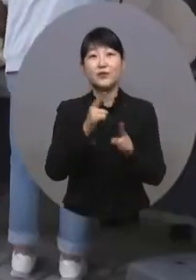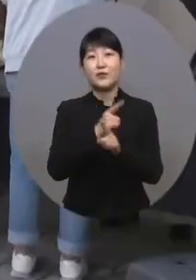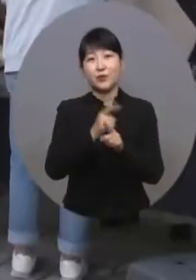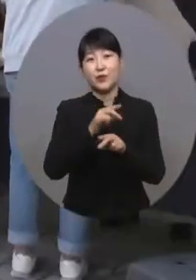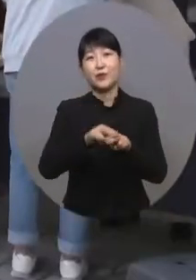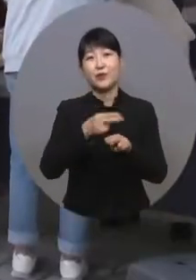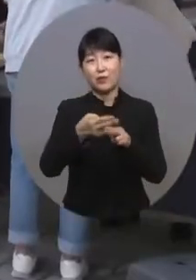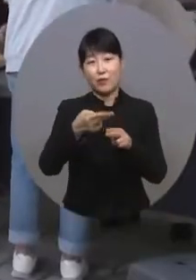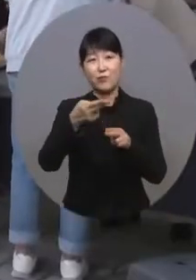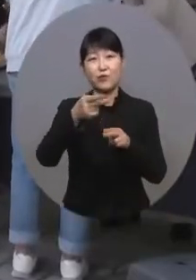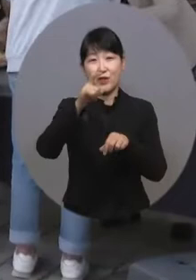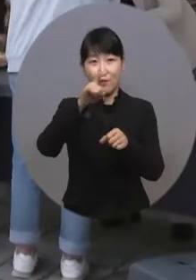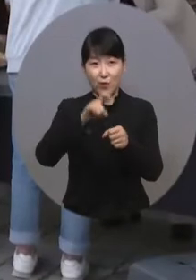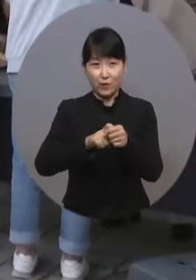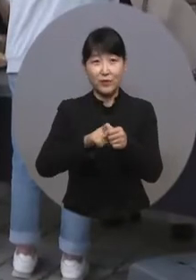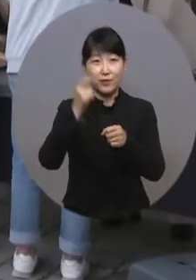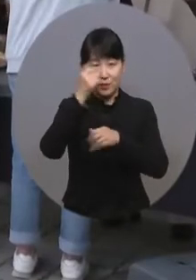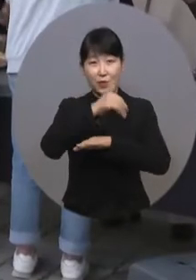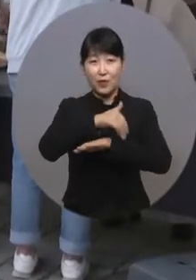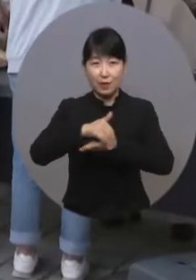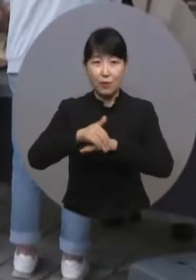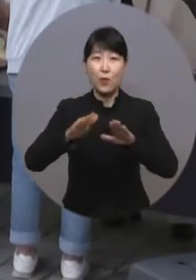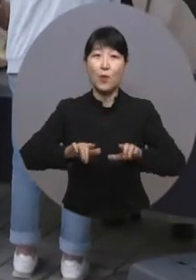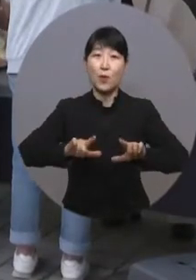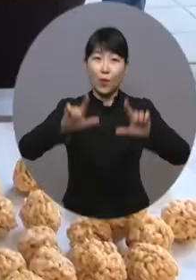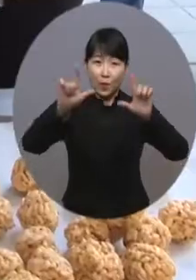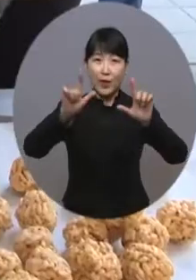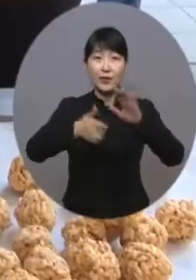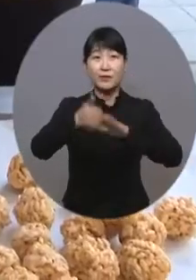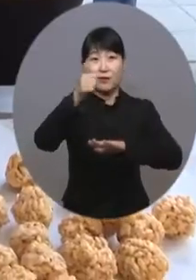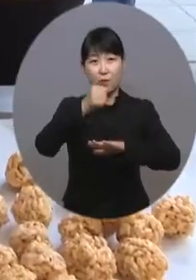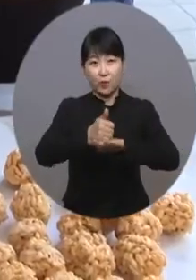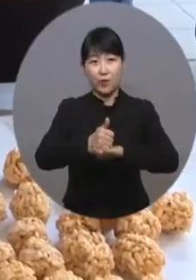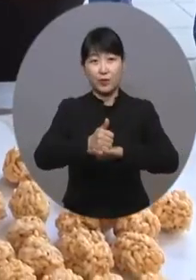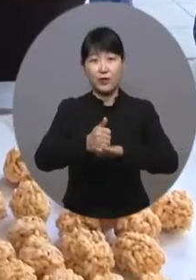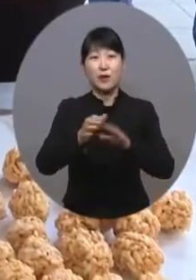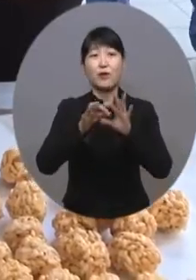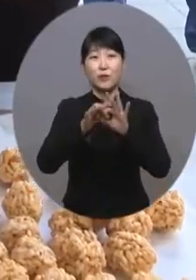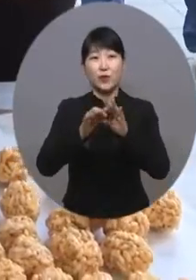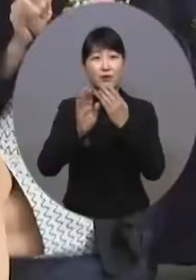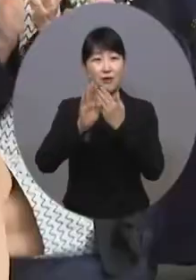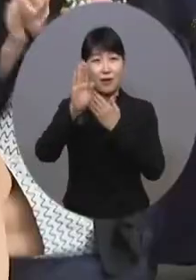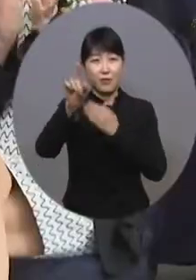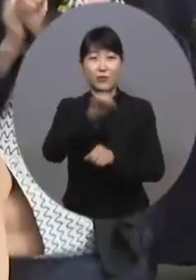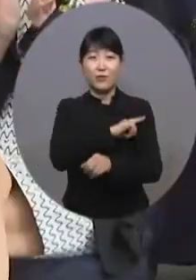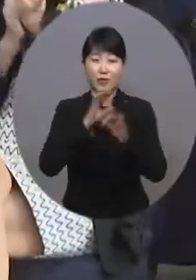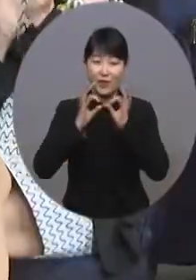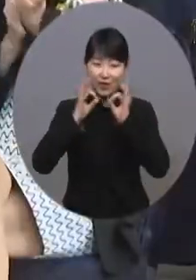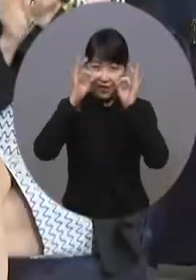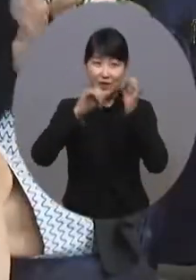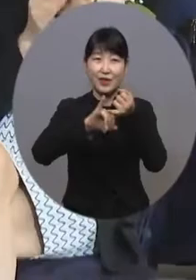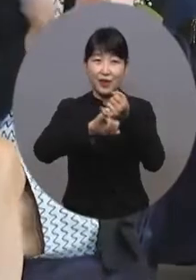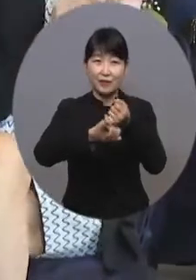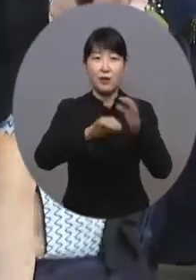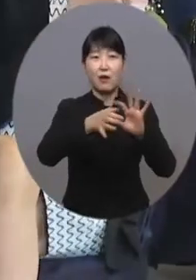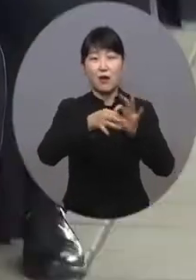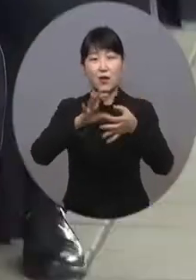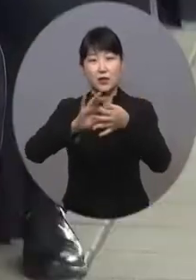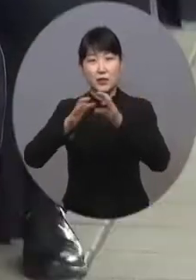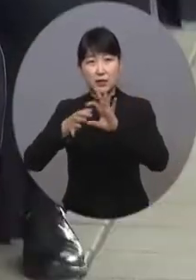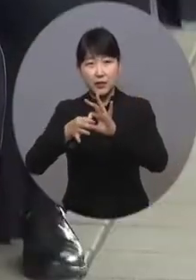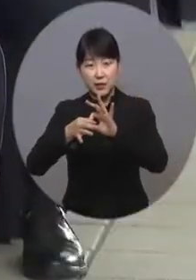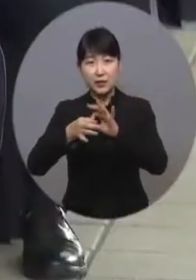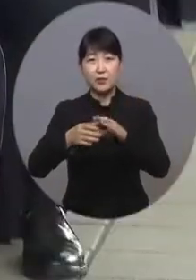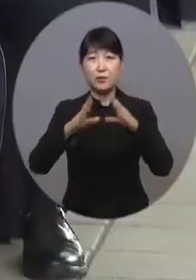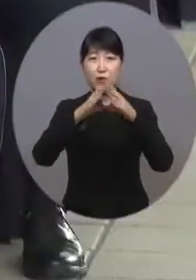올해 축제 성과를 토대로 남도 음식의 세계화를 위해 최선을 다하겠다고 말했습니다. 그리스, 루마니아 등